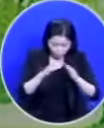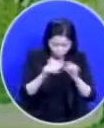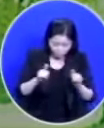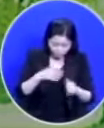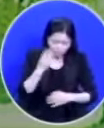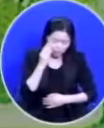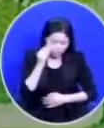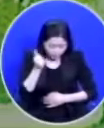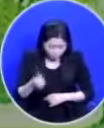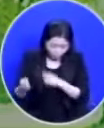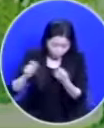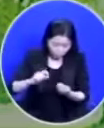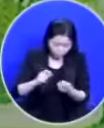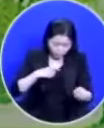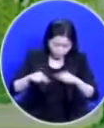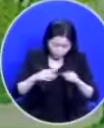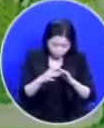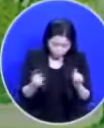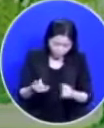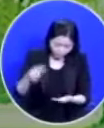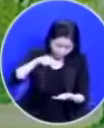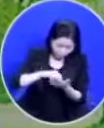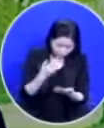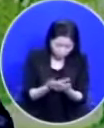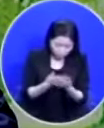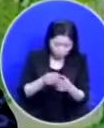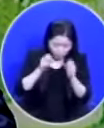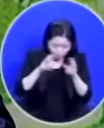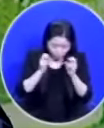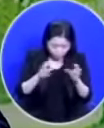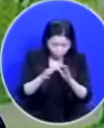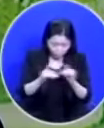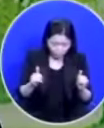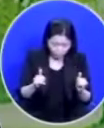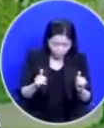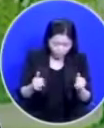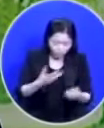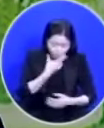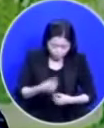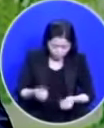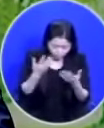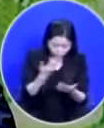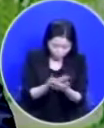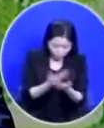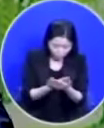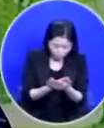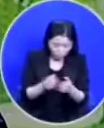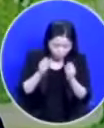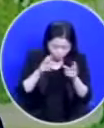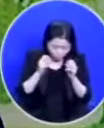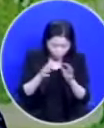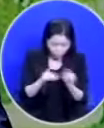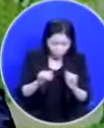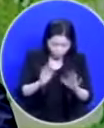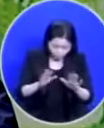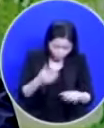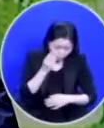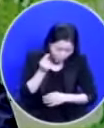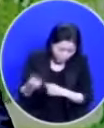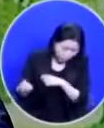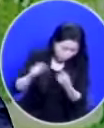받은 지도자들이 소개 해 주옵소서 선교사님들을 축복해 주소서 주요 선교사님 들에게 오늘도 기름 부어